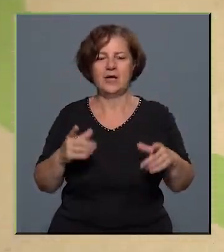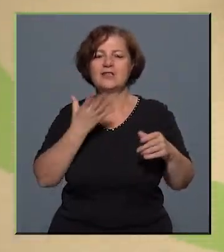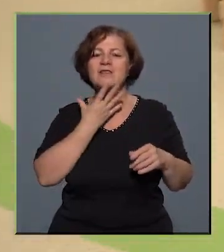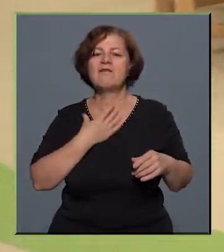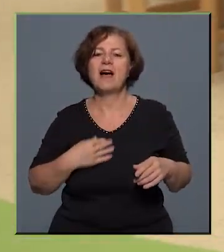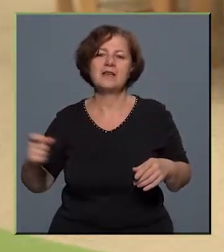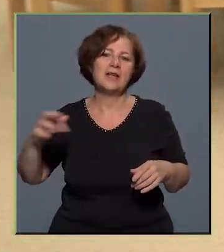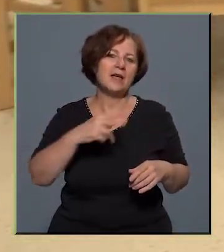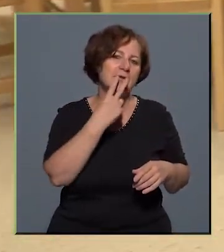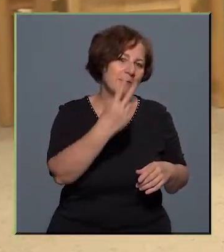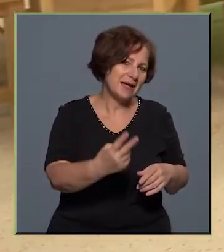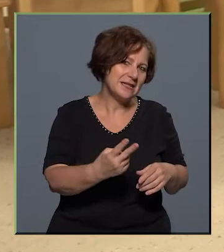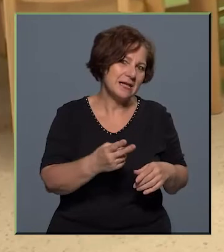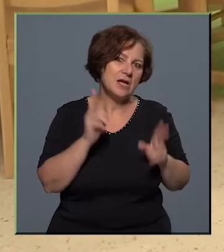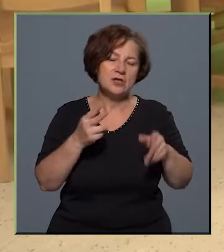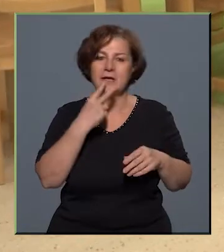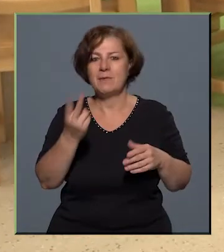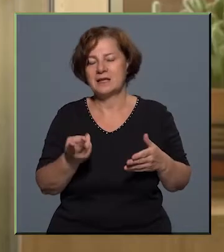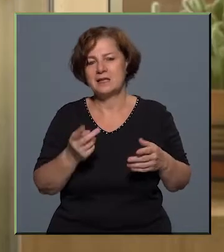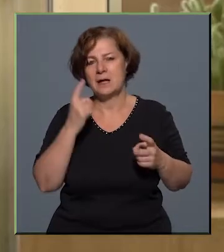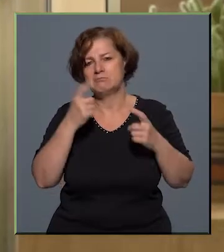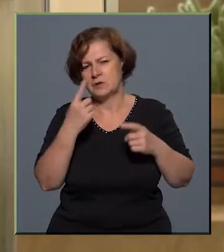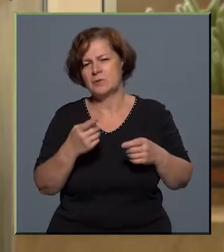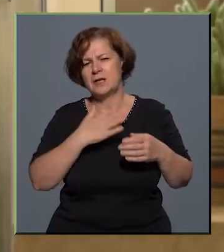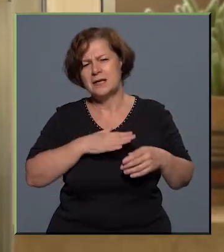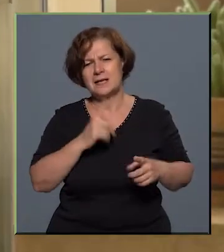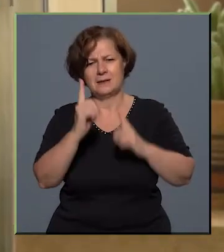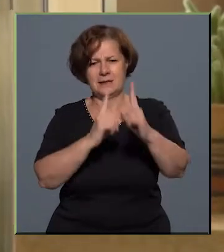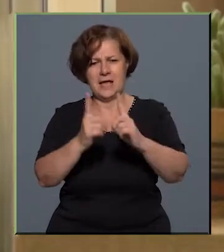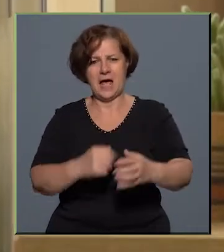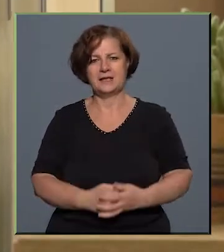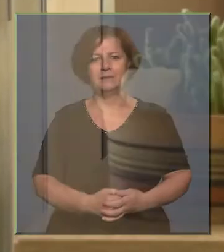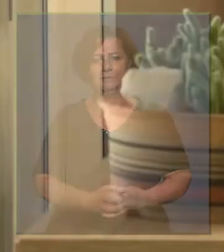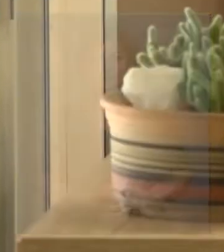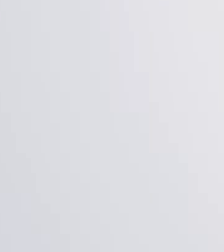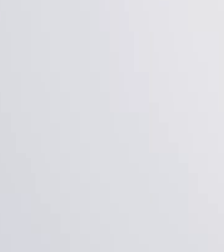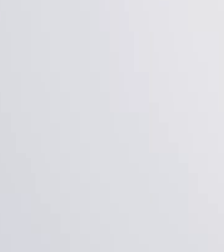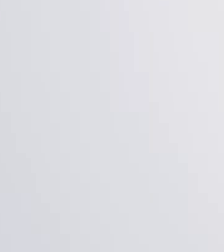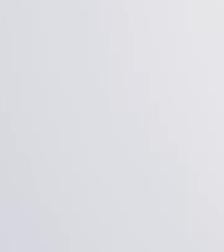vágyat, hogy eljöjjenek, megnézzék, és aki megnézte, szerintem azt mondja, hogy ide szeretnék járni.